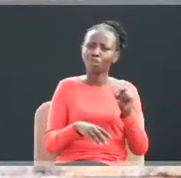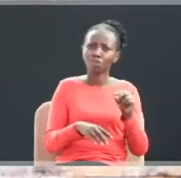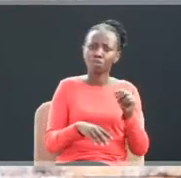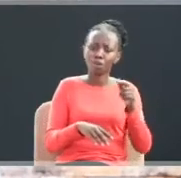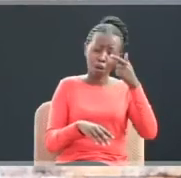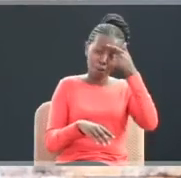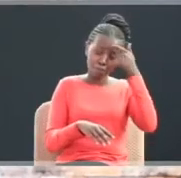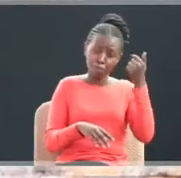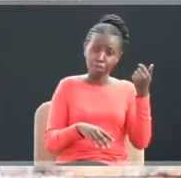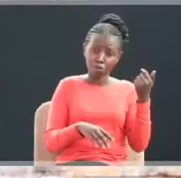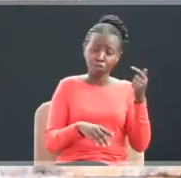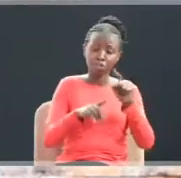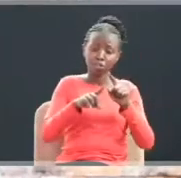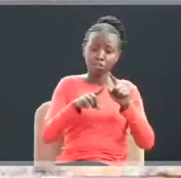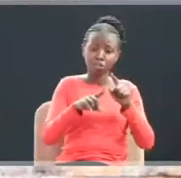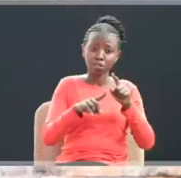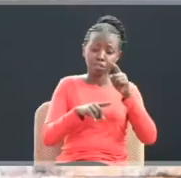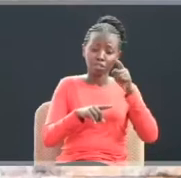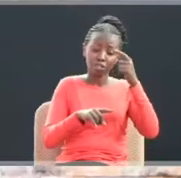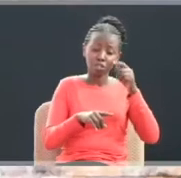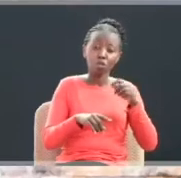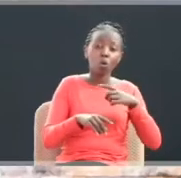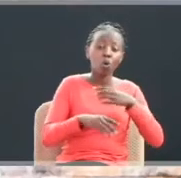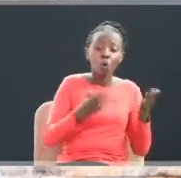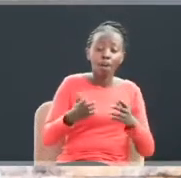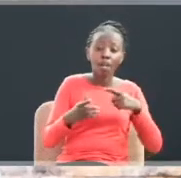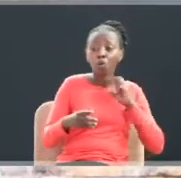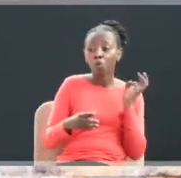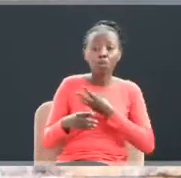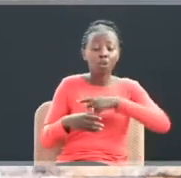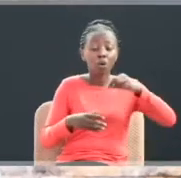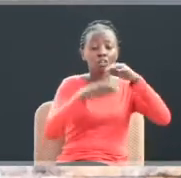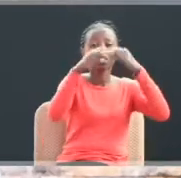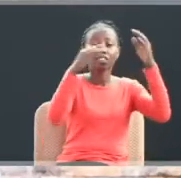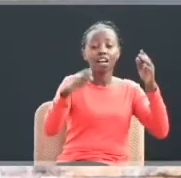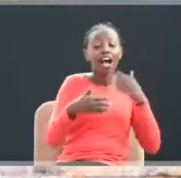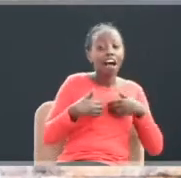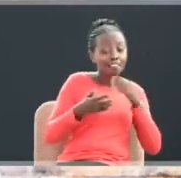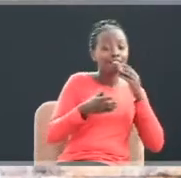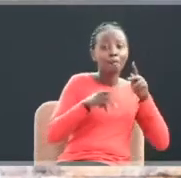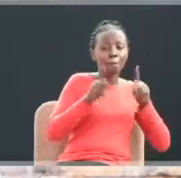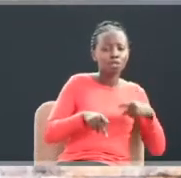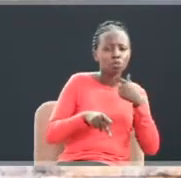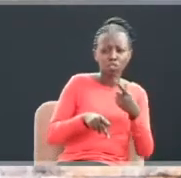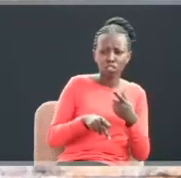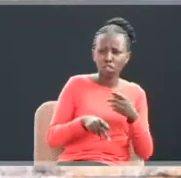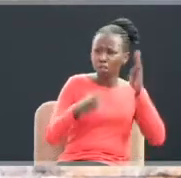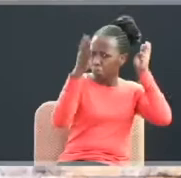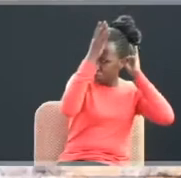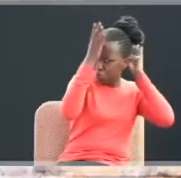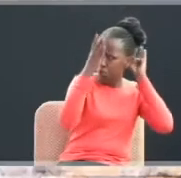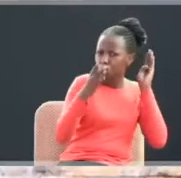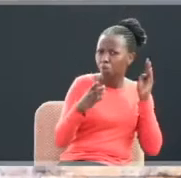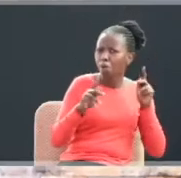iguru. But, kule tunaenda ni dhahabu. You know, somebody was telling me, hey, we're bishop.